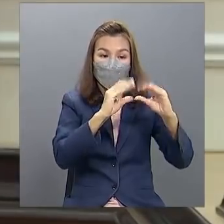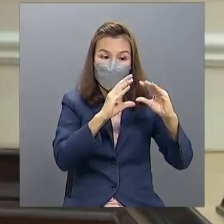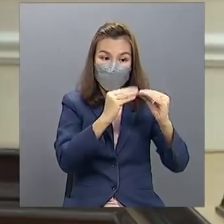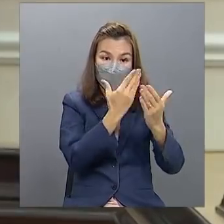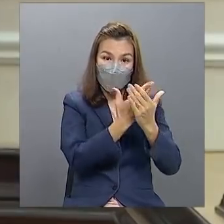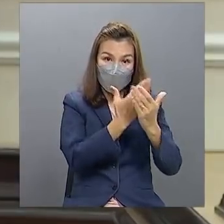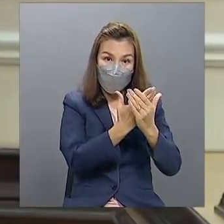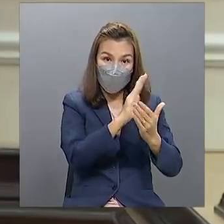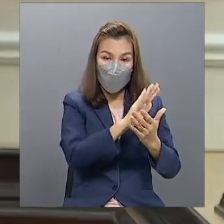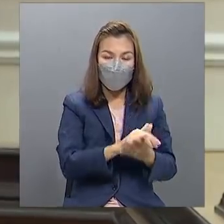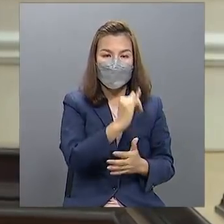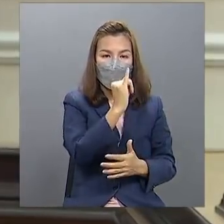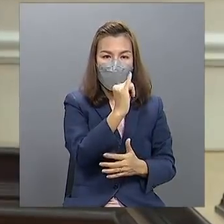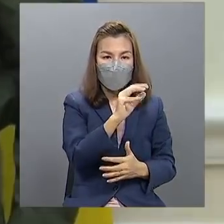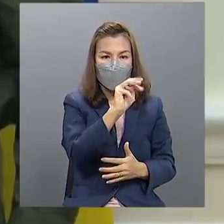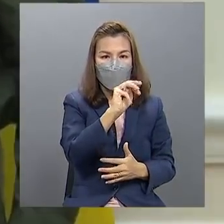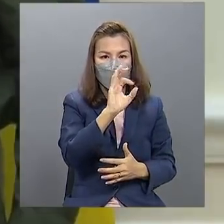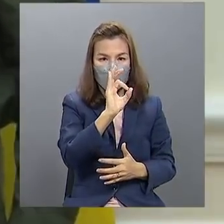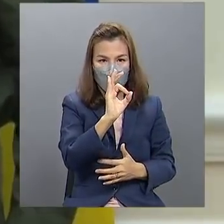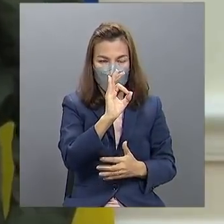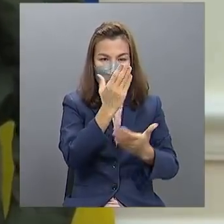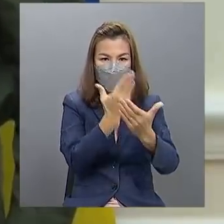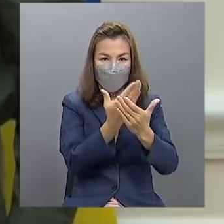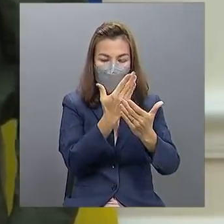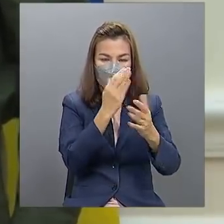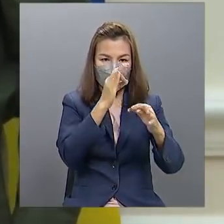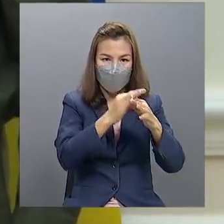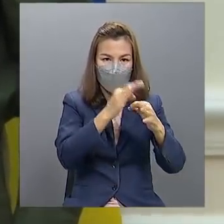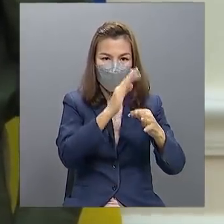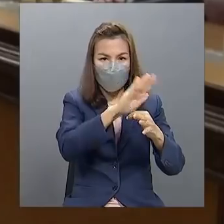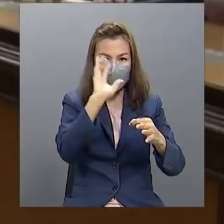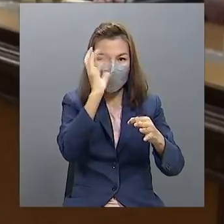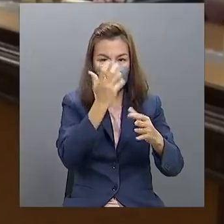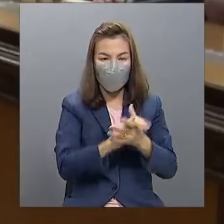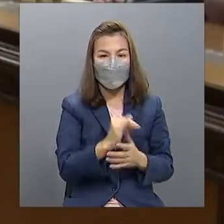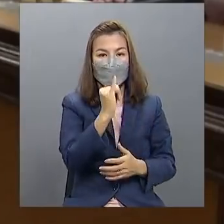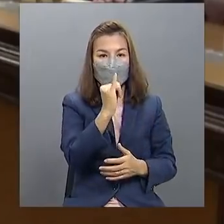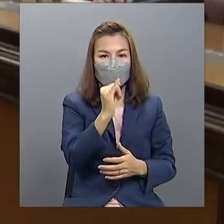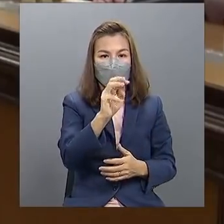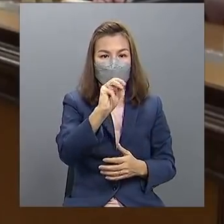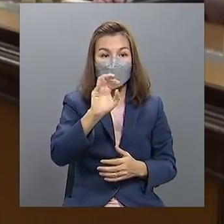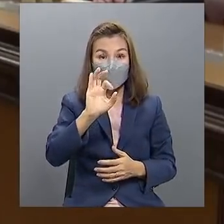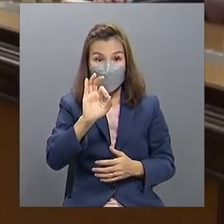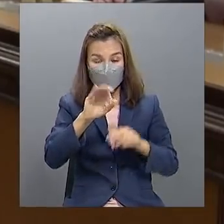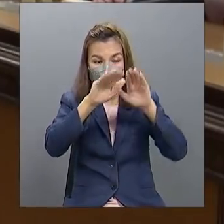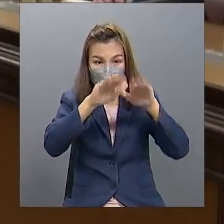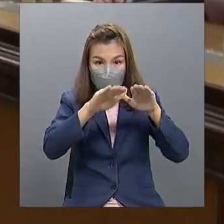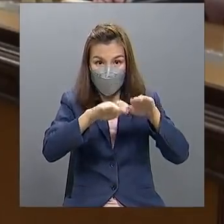IMF และธนาคารโลกนะครับที่คาดว่า IMF จะปรับลดตัวเลขคาดการอัตรา